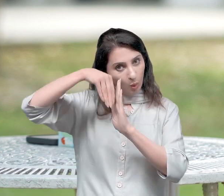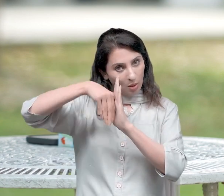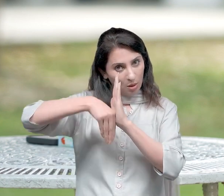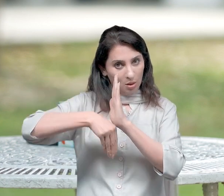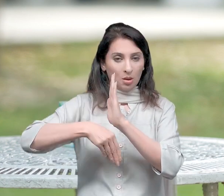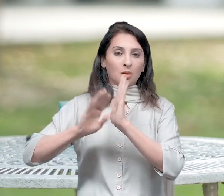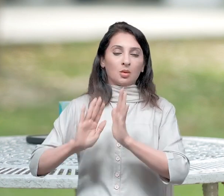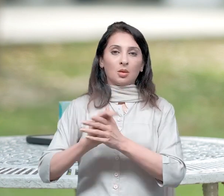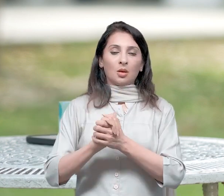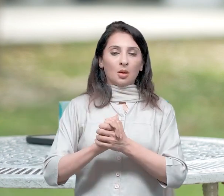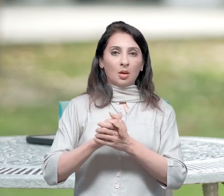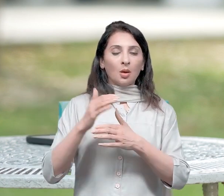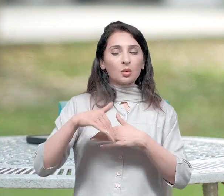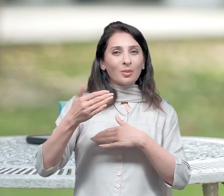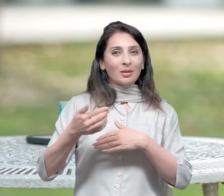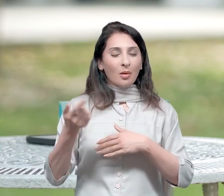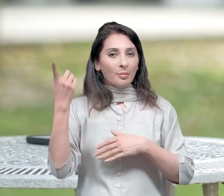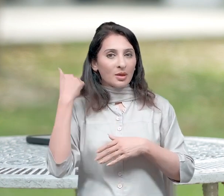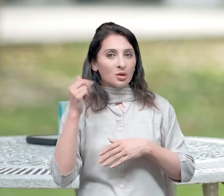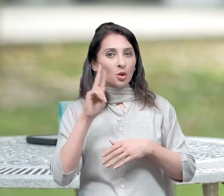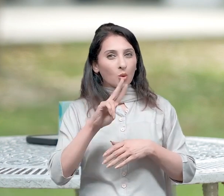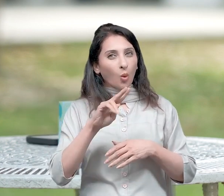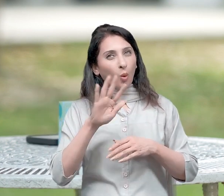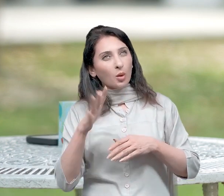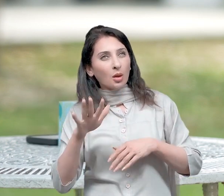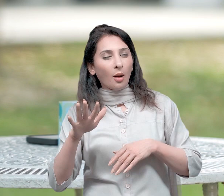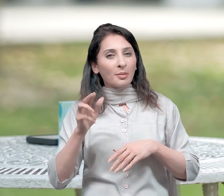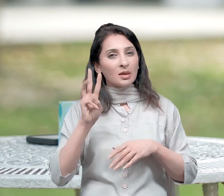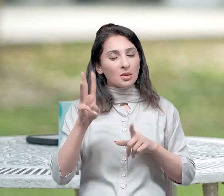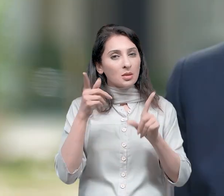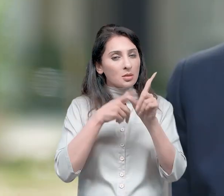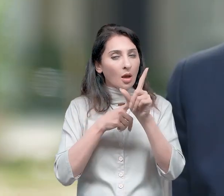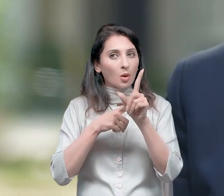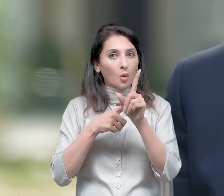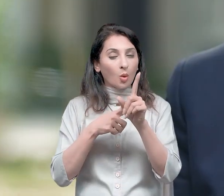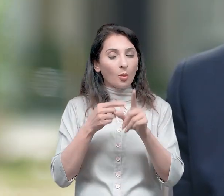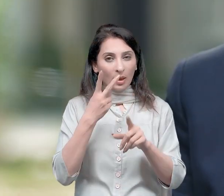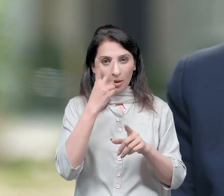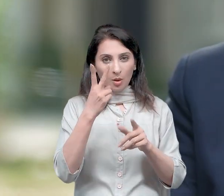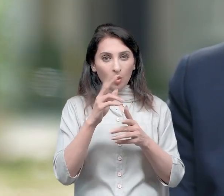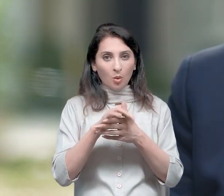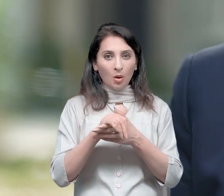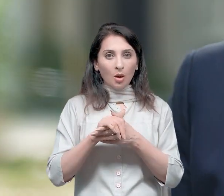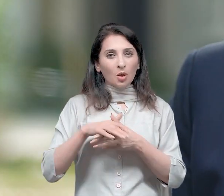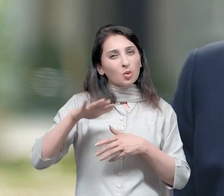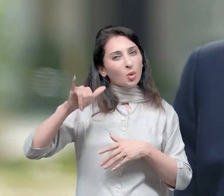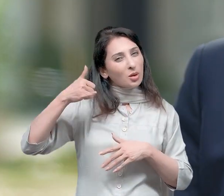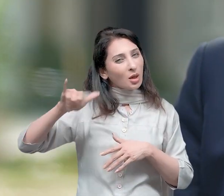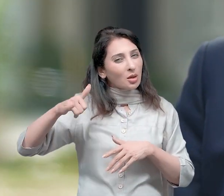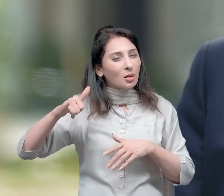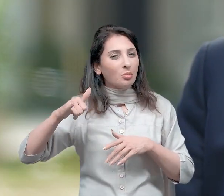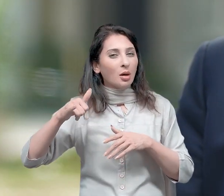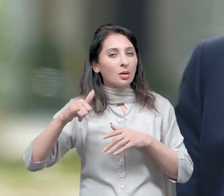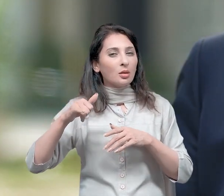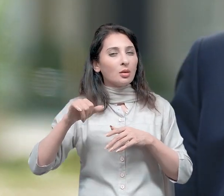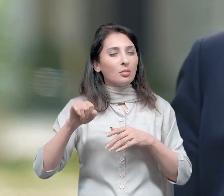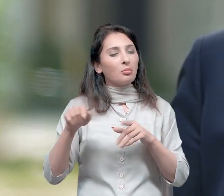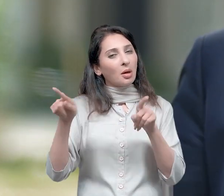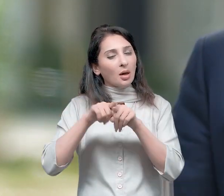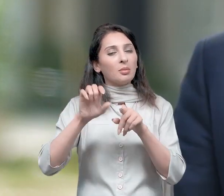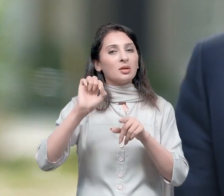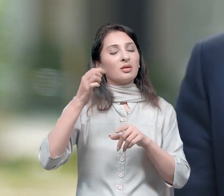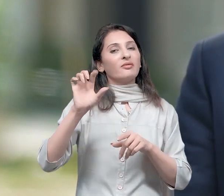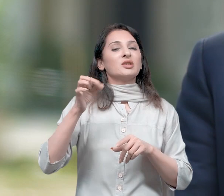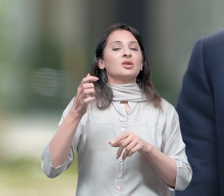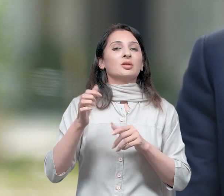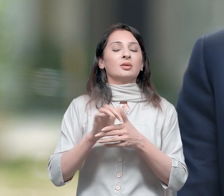اپنی ویلیو جو تھی وہ لوز کرنا انہوں نے شروع کی۔ اس کے بعد اگر میں پچھلے 2-3 سال کو دیکھوں تو اس